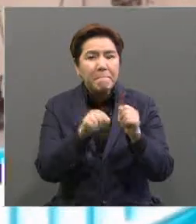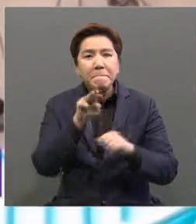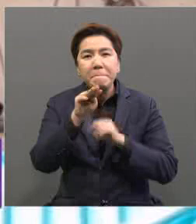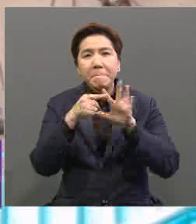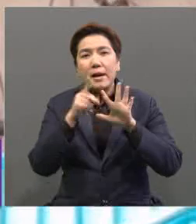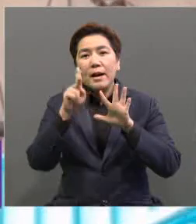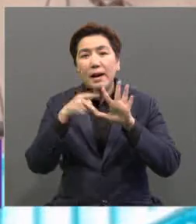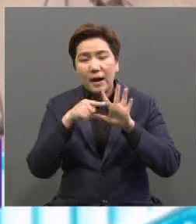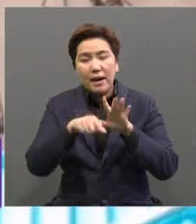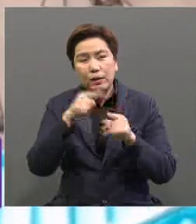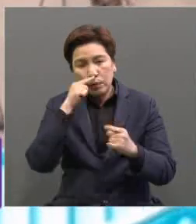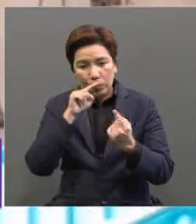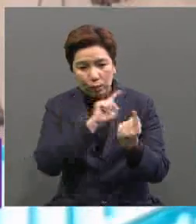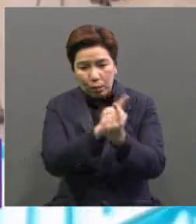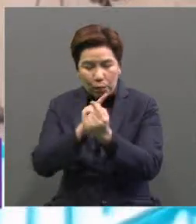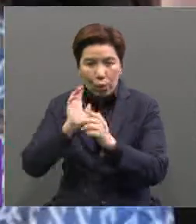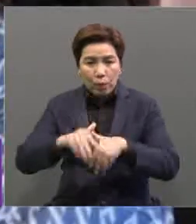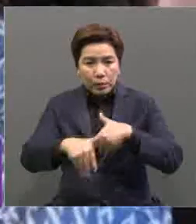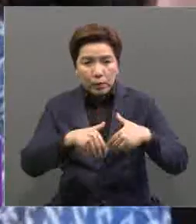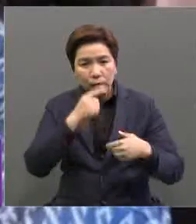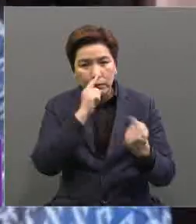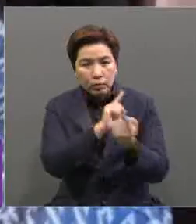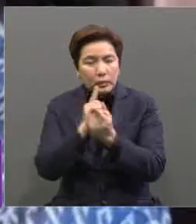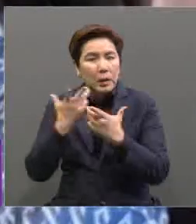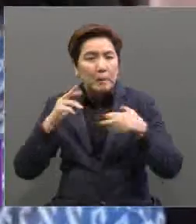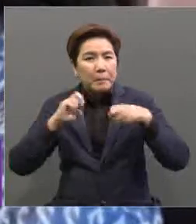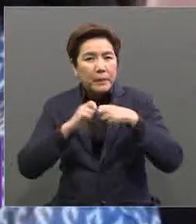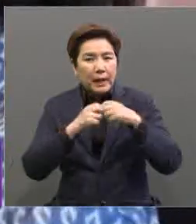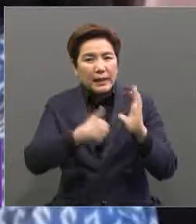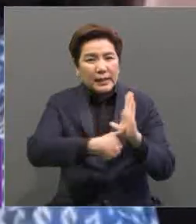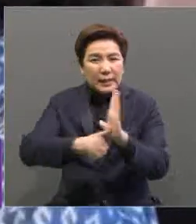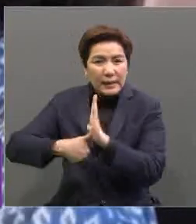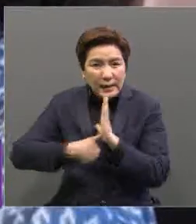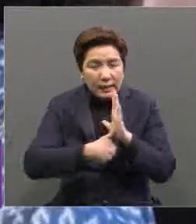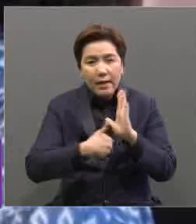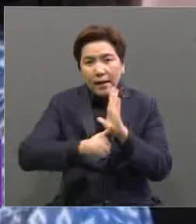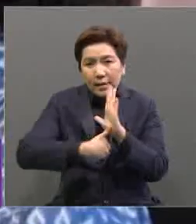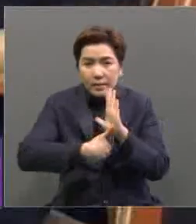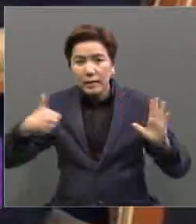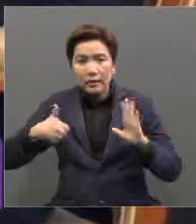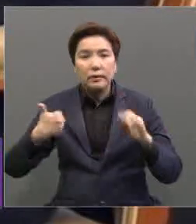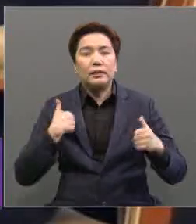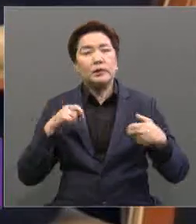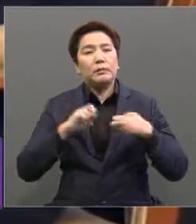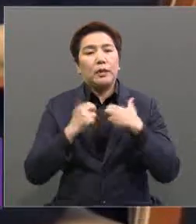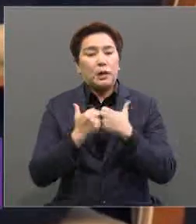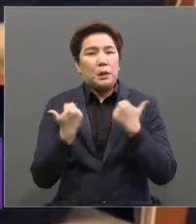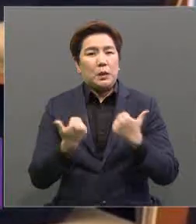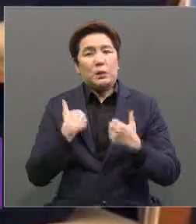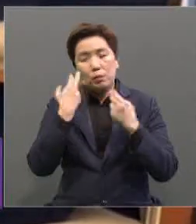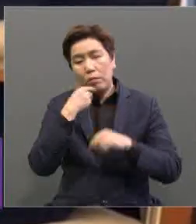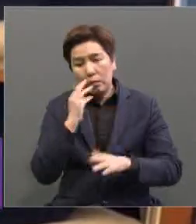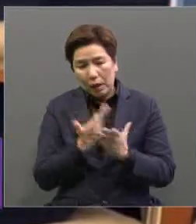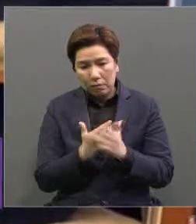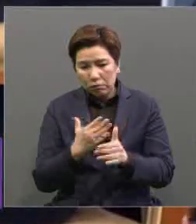ท่ามะกาไปพบประชาชนไปร่วมพูดคุยกันเรื่องของการแก้หนี้นอกระบบนะท่านนายกเนี่ยบอกเลยว่าหากใครถู